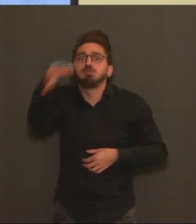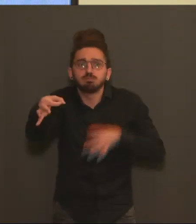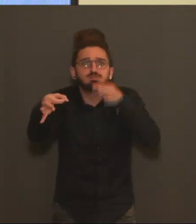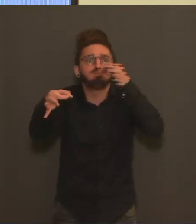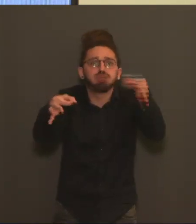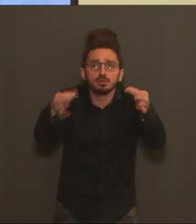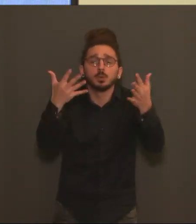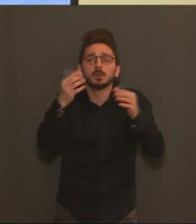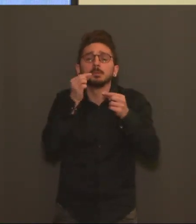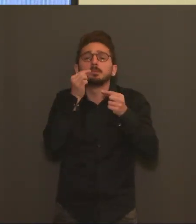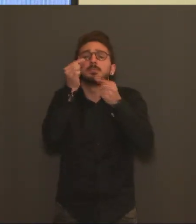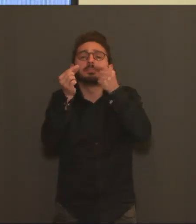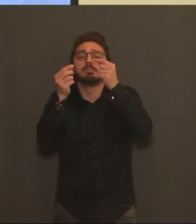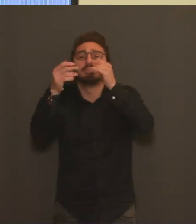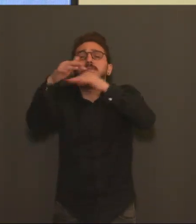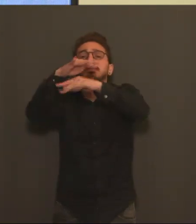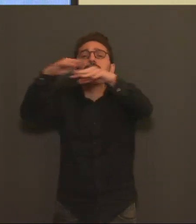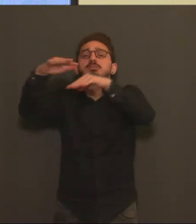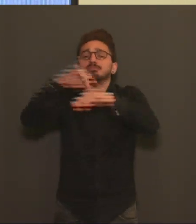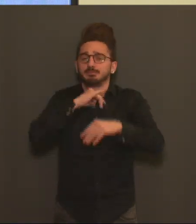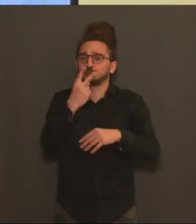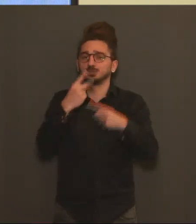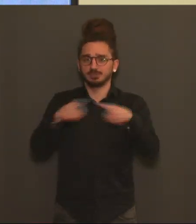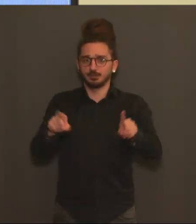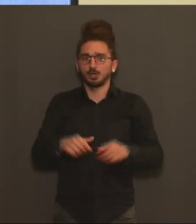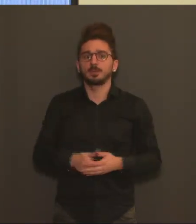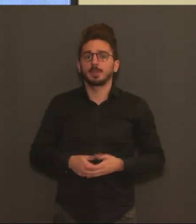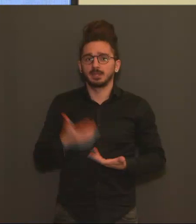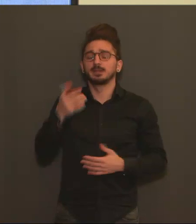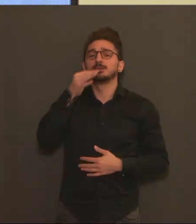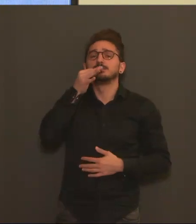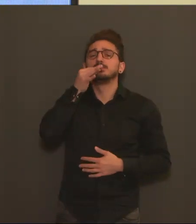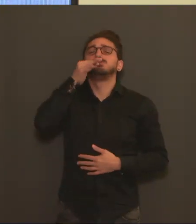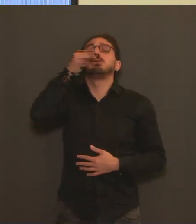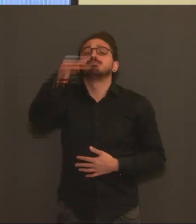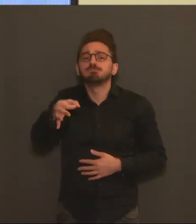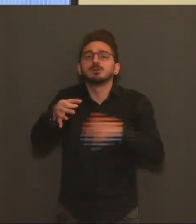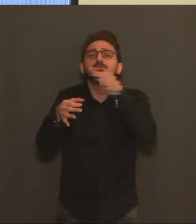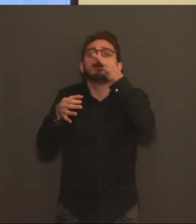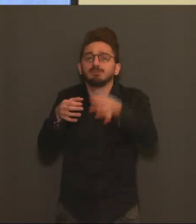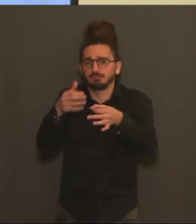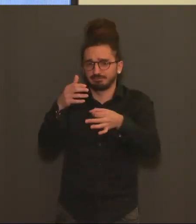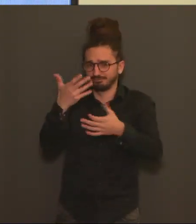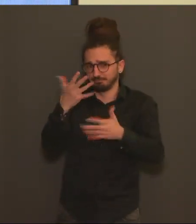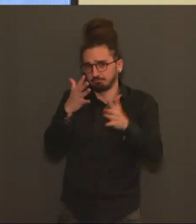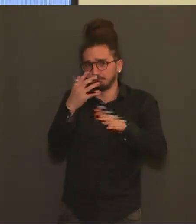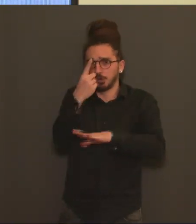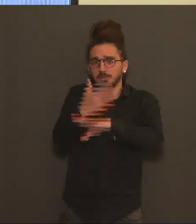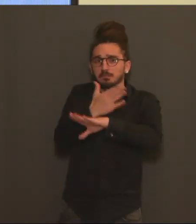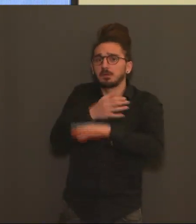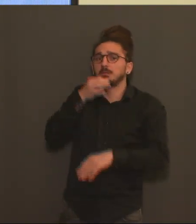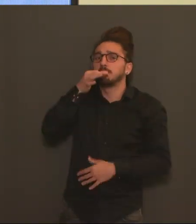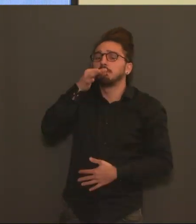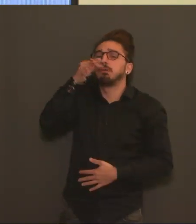lourdes pour tomber rapidement lorsque nous les émettons. Elles dépassent rarement 1 mètre, 1,20 m, et ce n'est pas pour rien que la